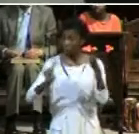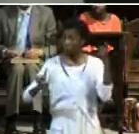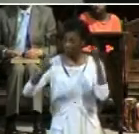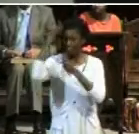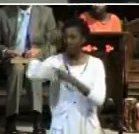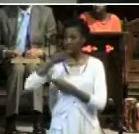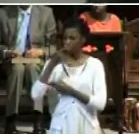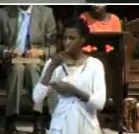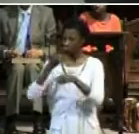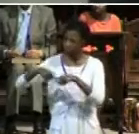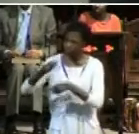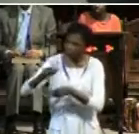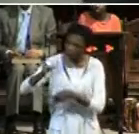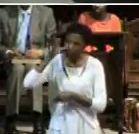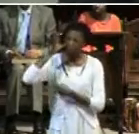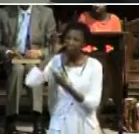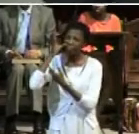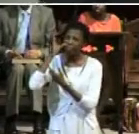là?